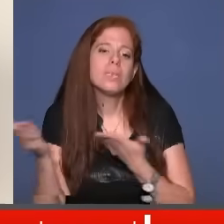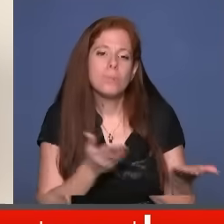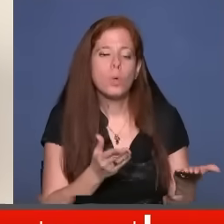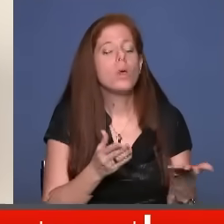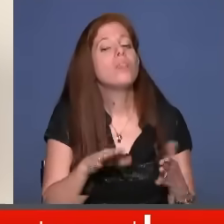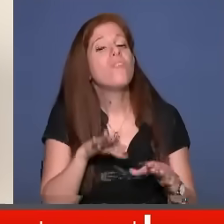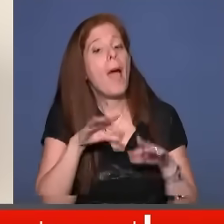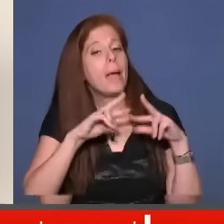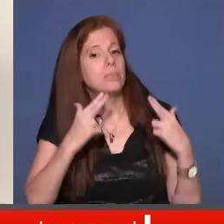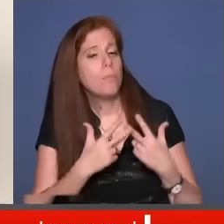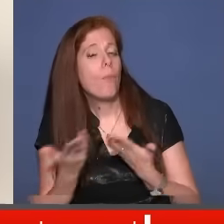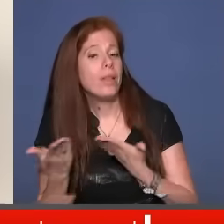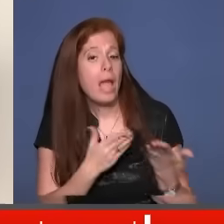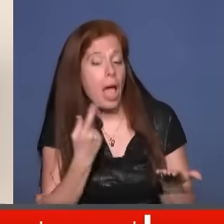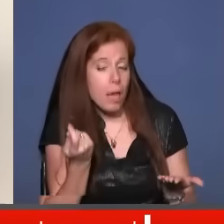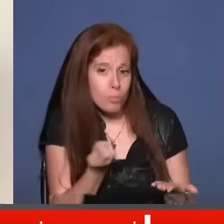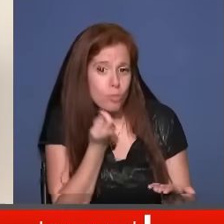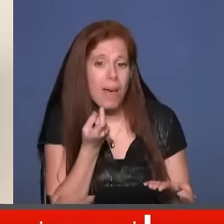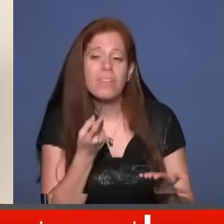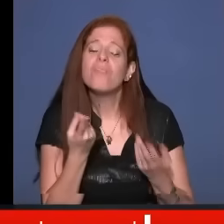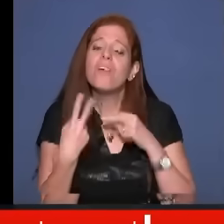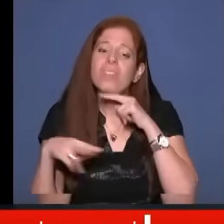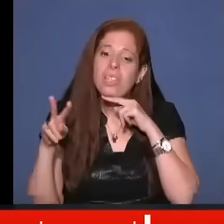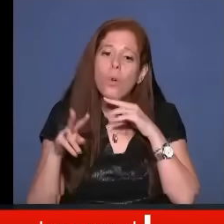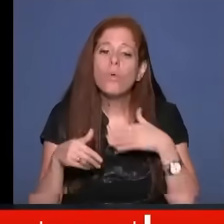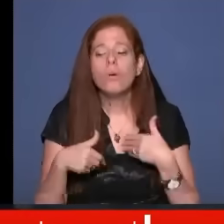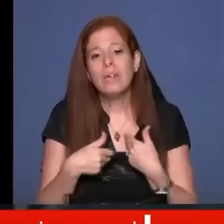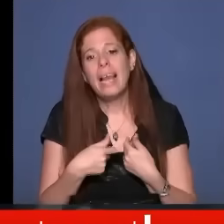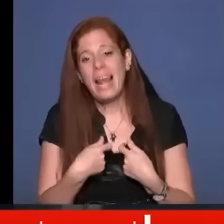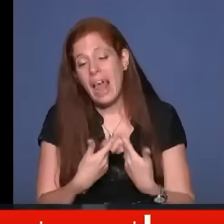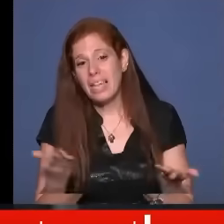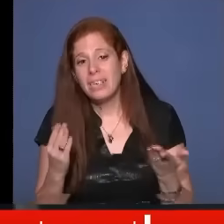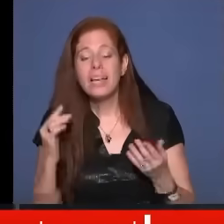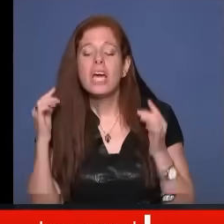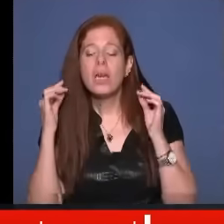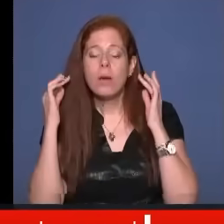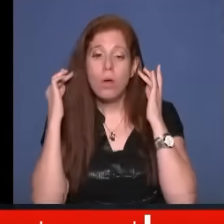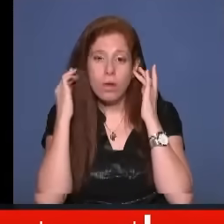לשבת והבטיחו לחלק עטמי אוזניים וכדורי הרגעה.